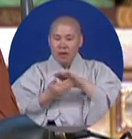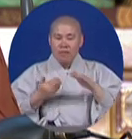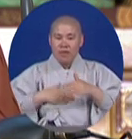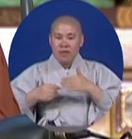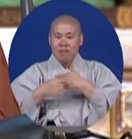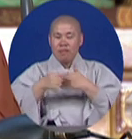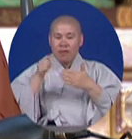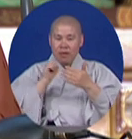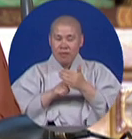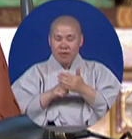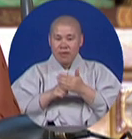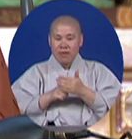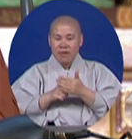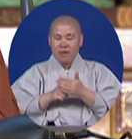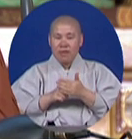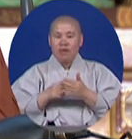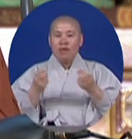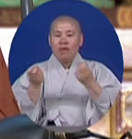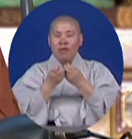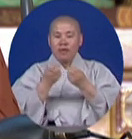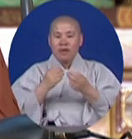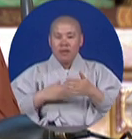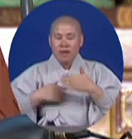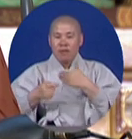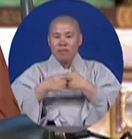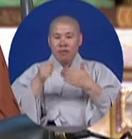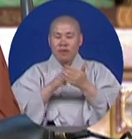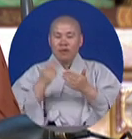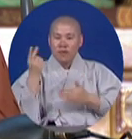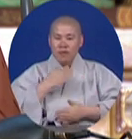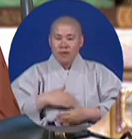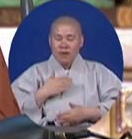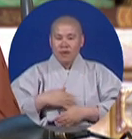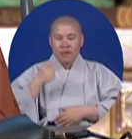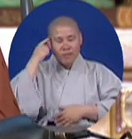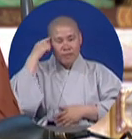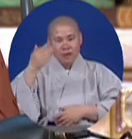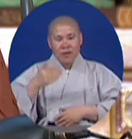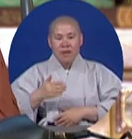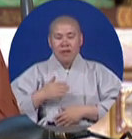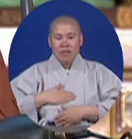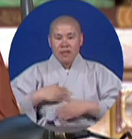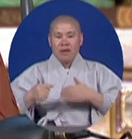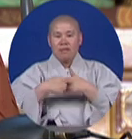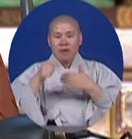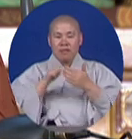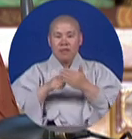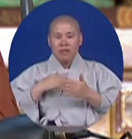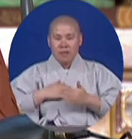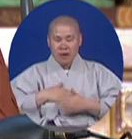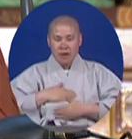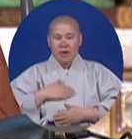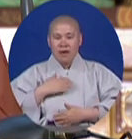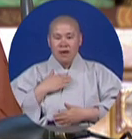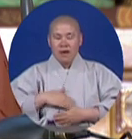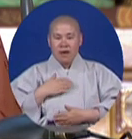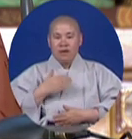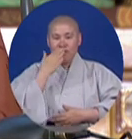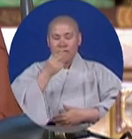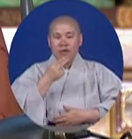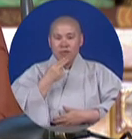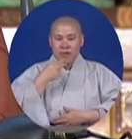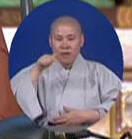방법 아시겠어요? 눈 보는 방법. 내가 내 눈을 보는 방법이다. 내 눈은 방법은 내 눈이